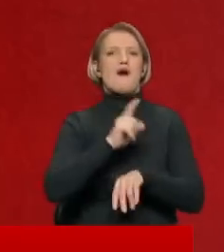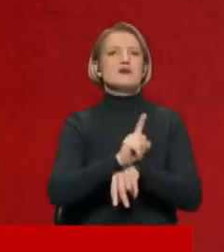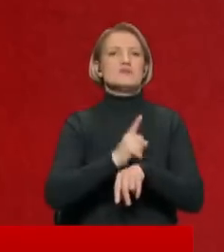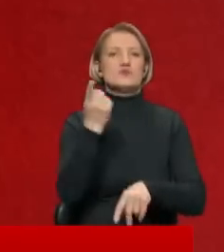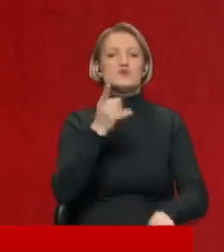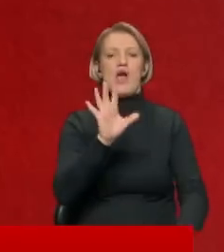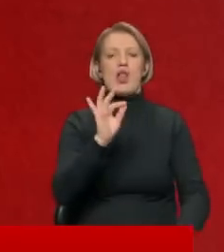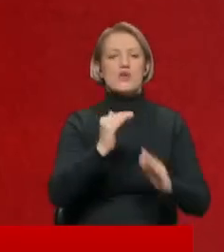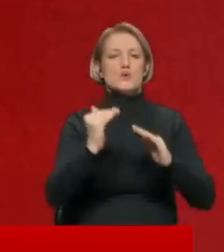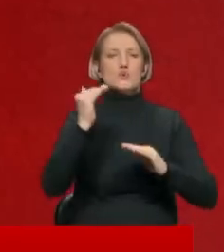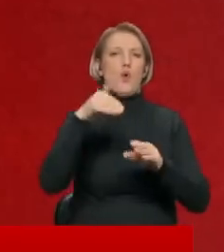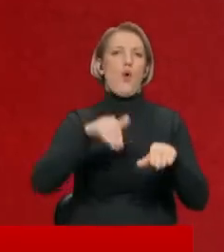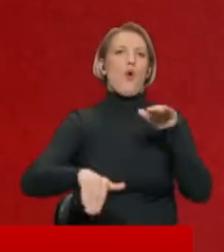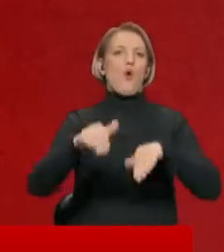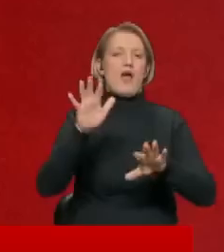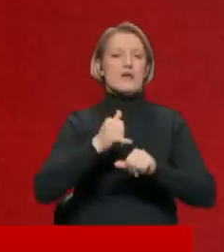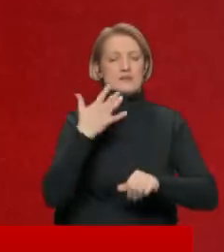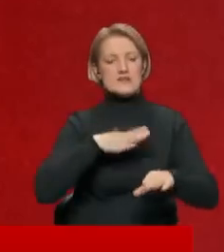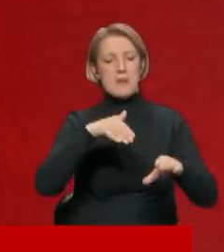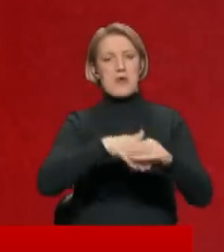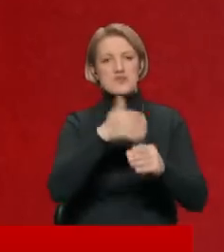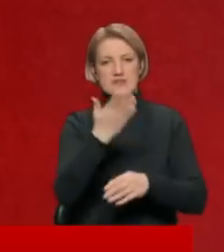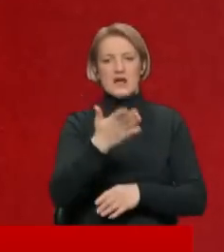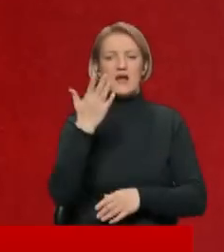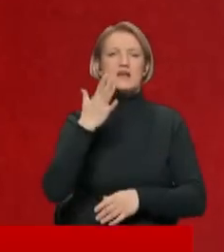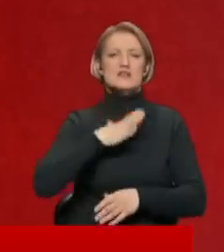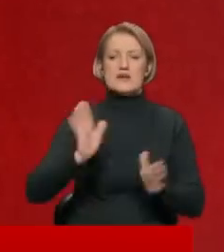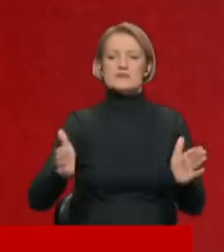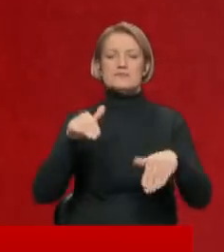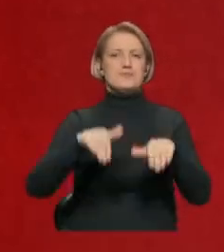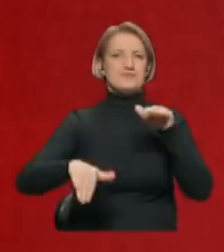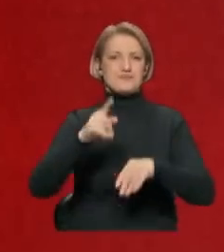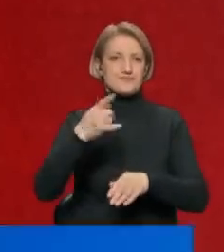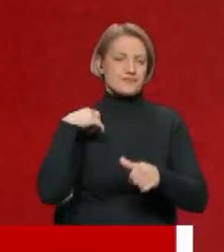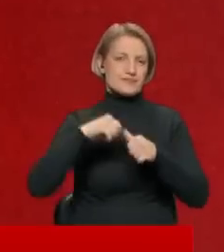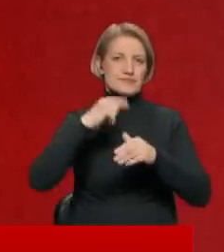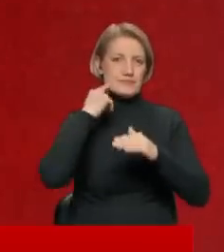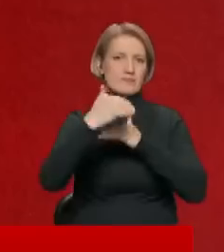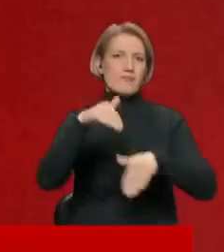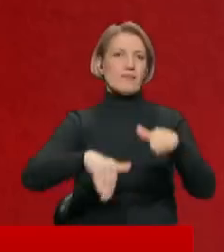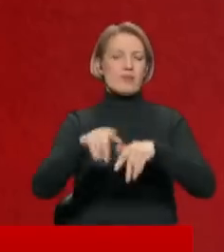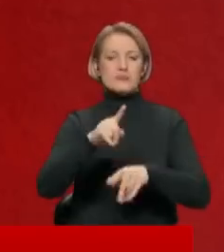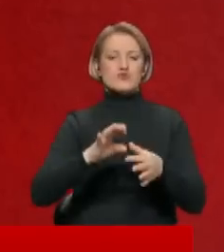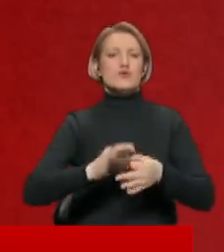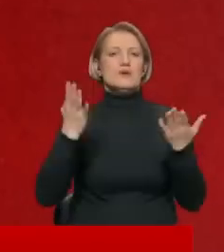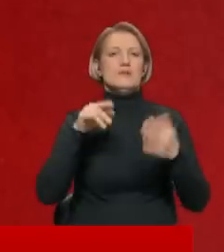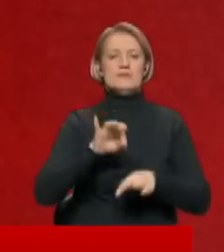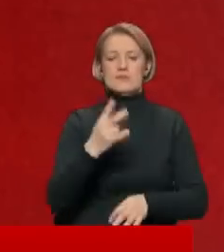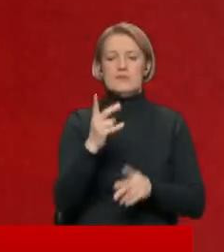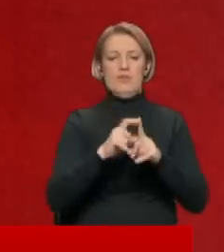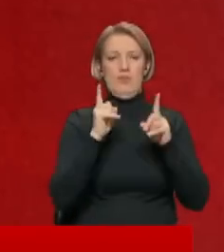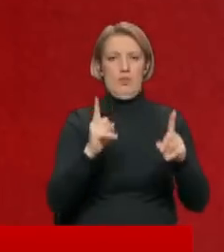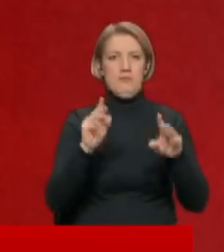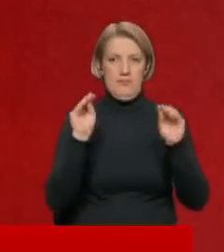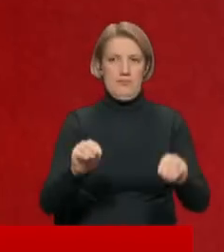%50'nin üzerinde oyalıyoruz ister mecliste ister referandum yoluyla tekrar millete gideriz bu işi hallederiz bugün iki dönem